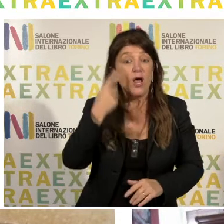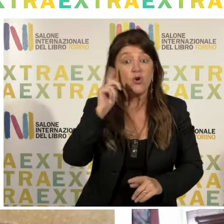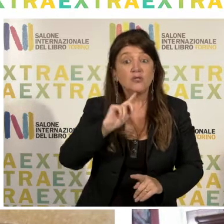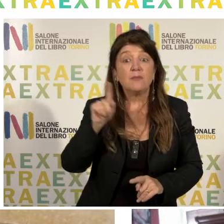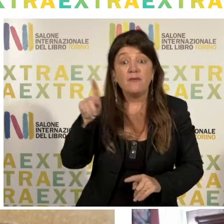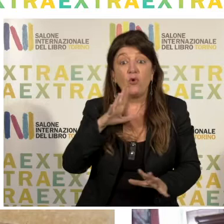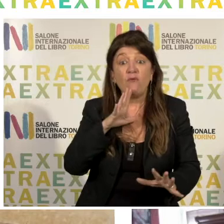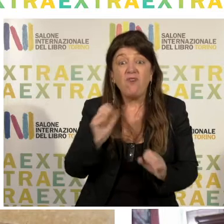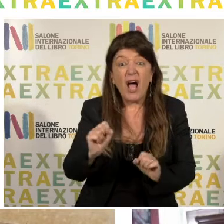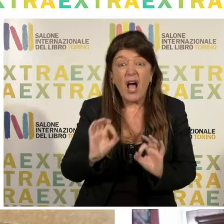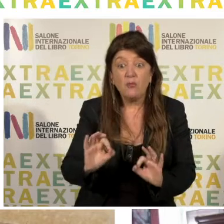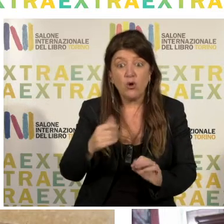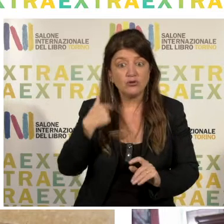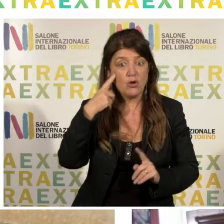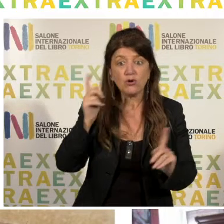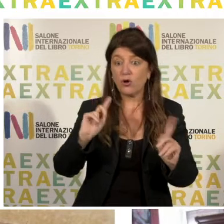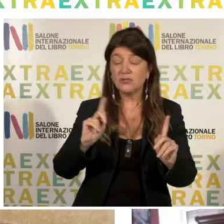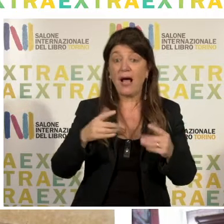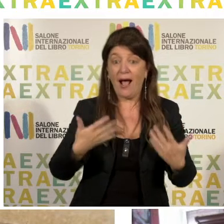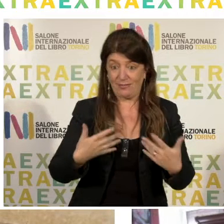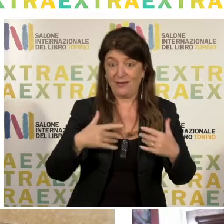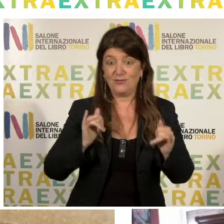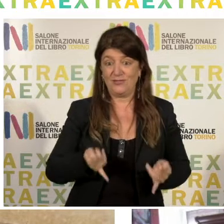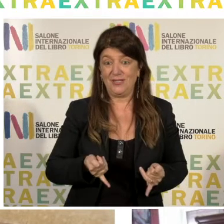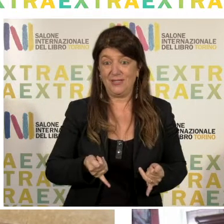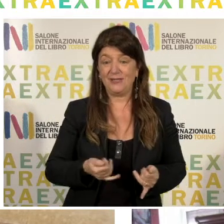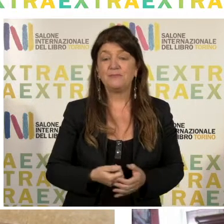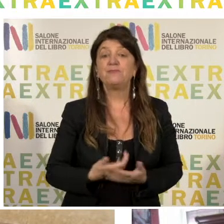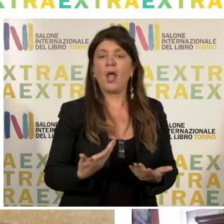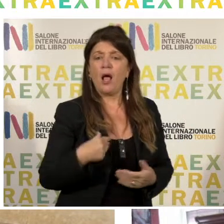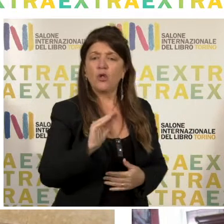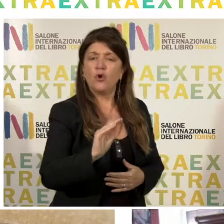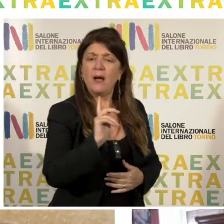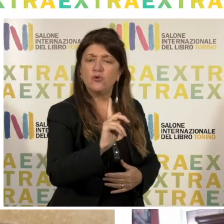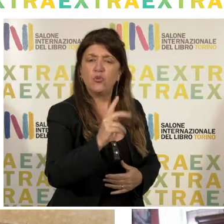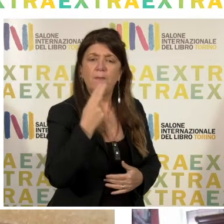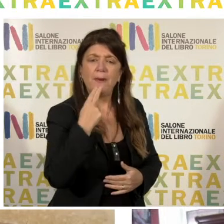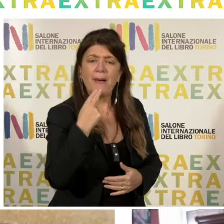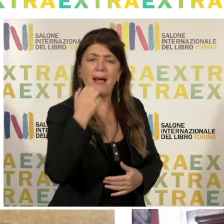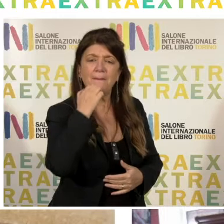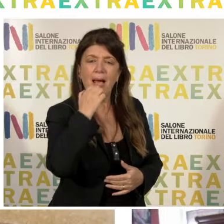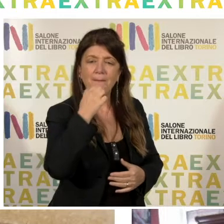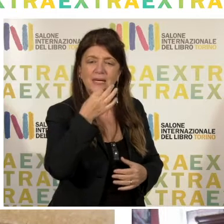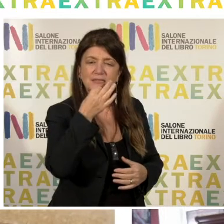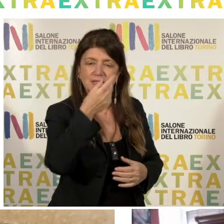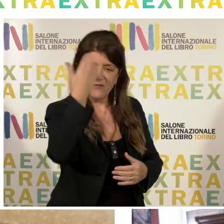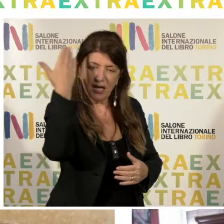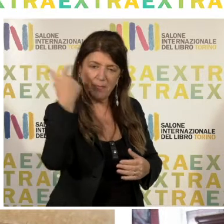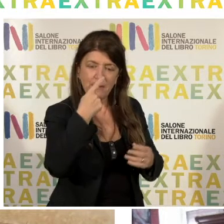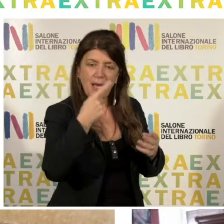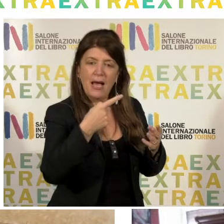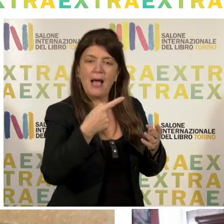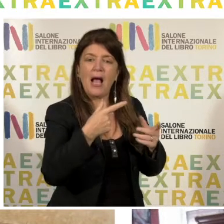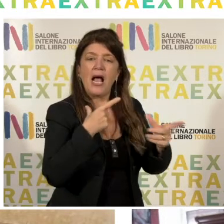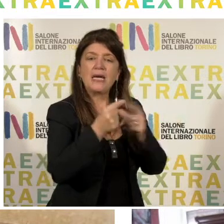modo suo padre e sua madre separavano ogni attività pubblica dal rapporto con